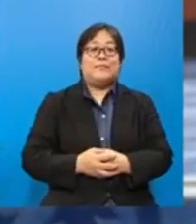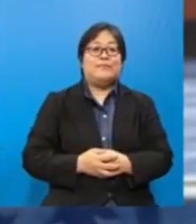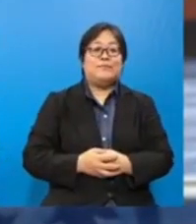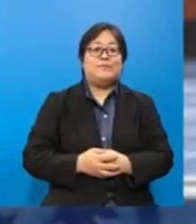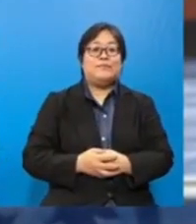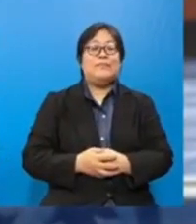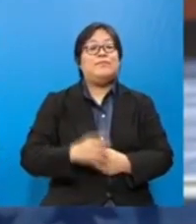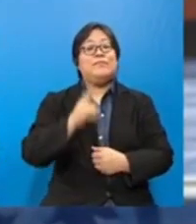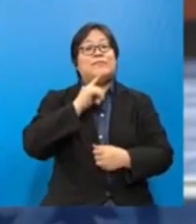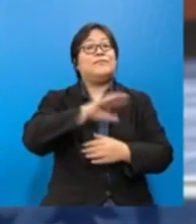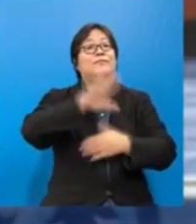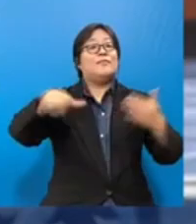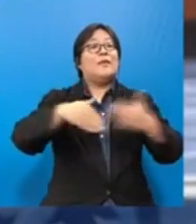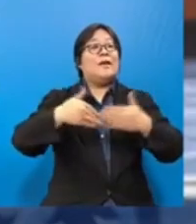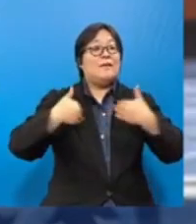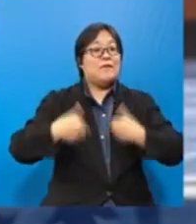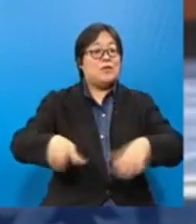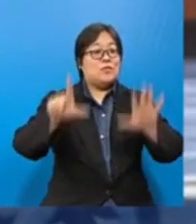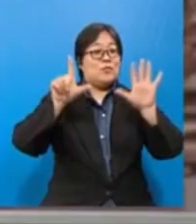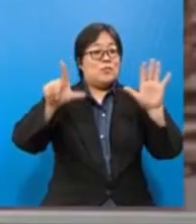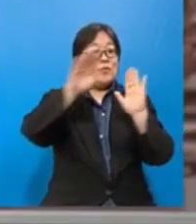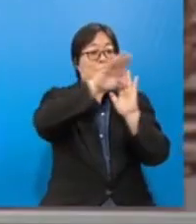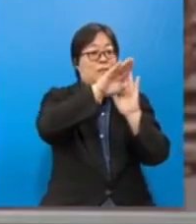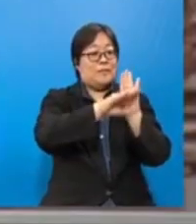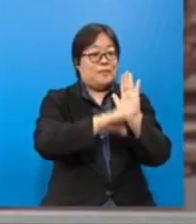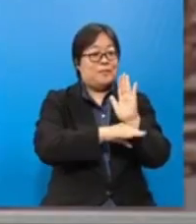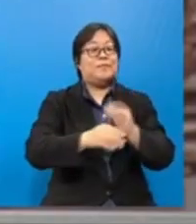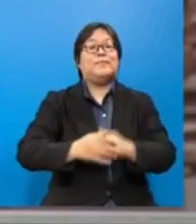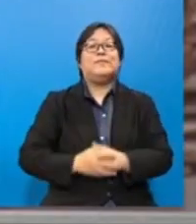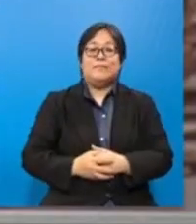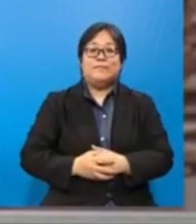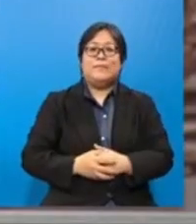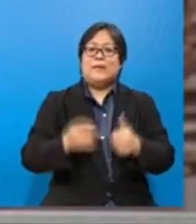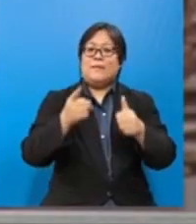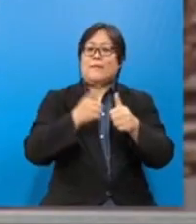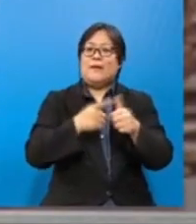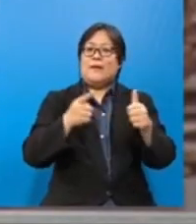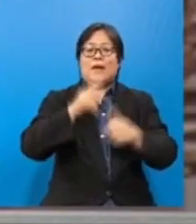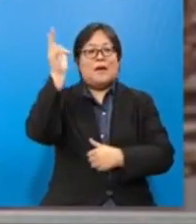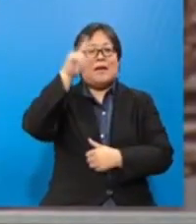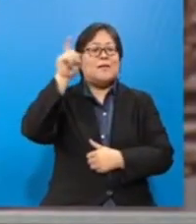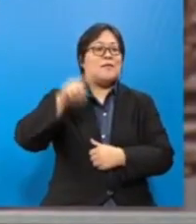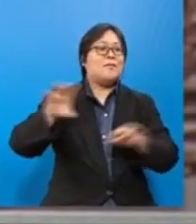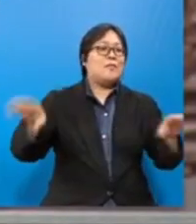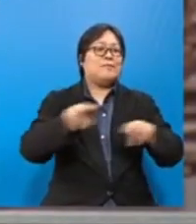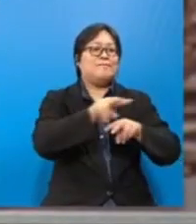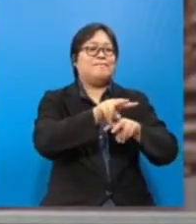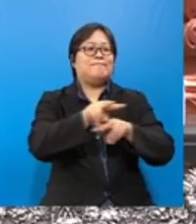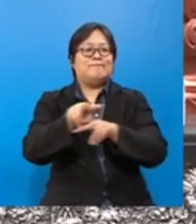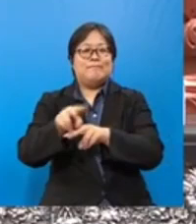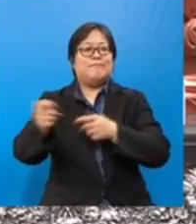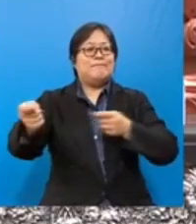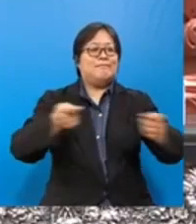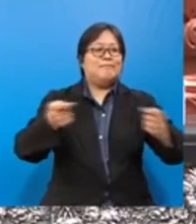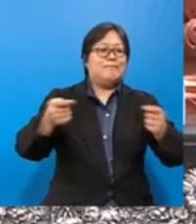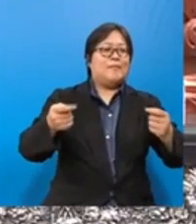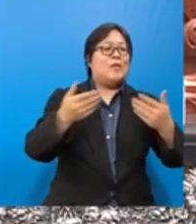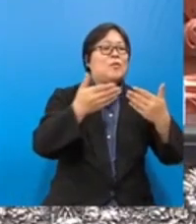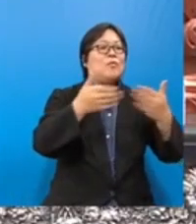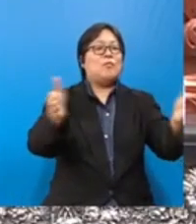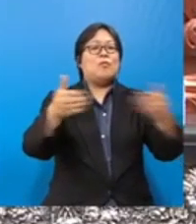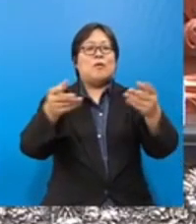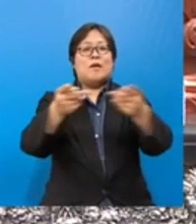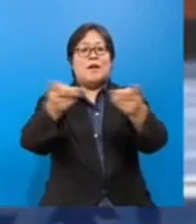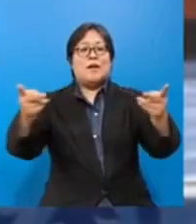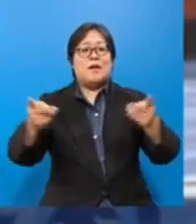Saga umumnya ada tujuh langkah yang pertamanya kerajaan mengadakan pengawalan terhadap pembukaan kawasan